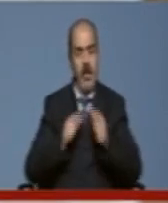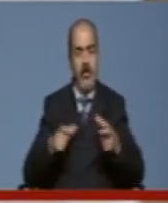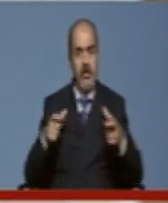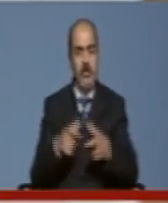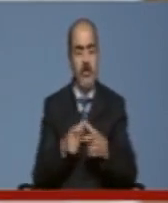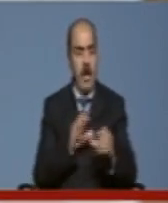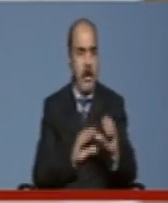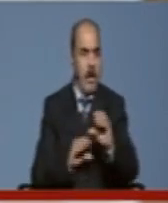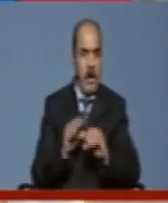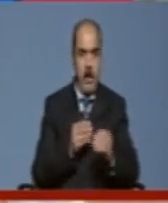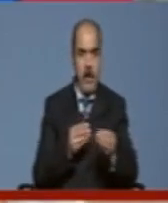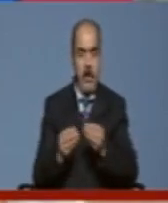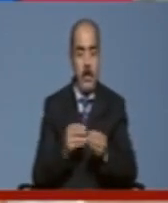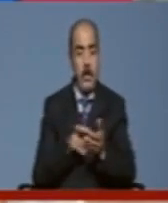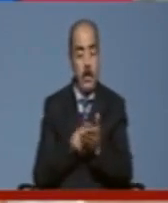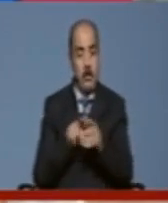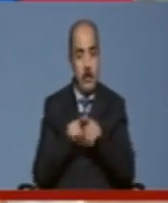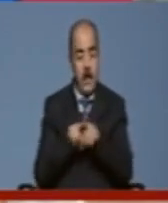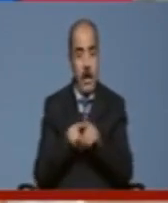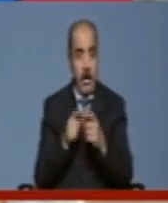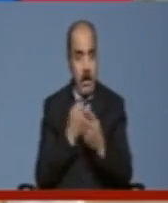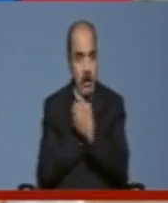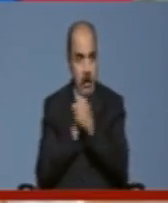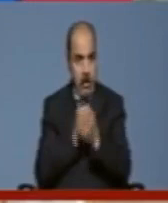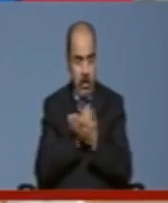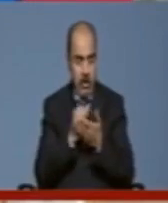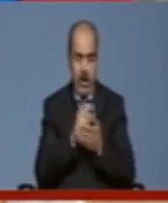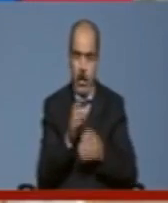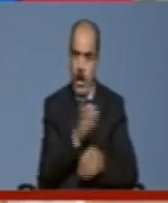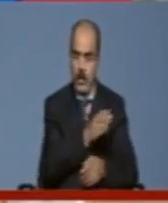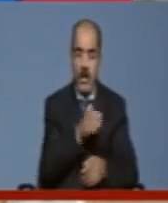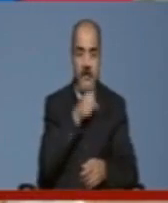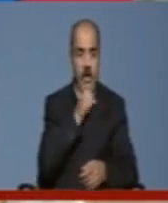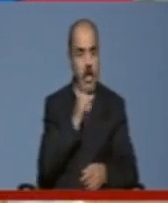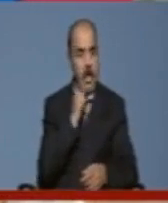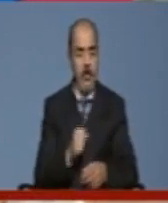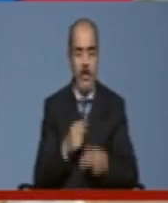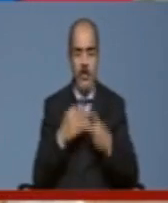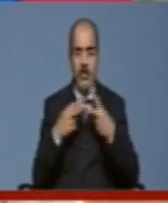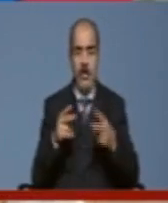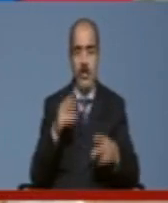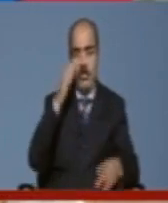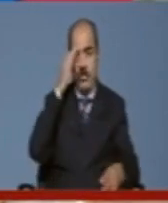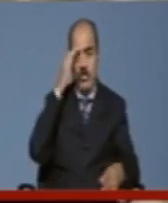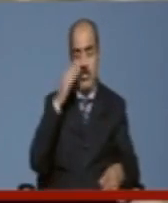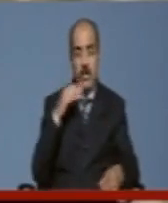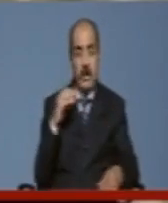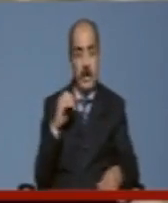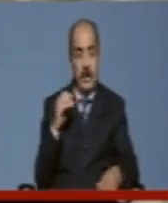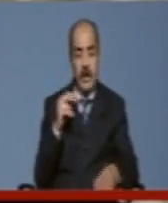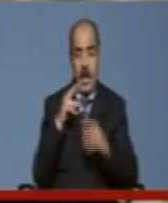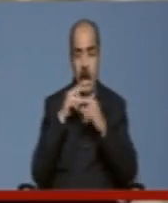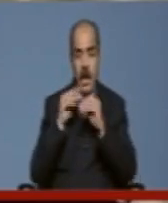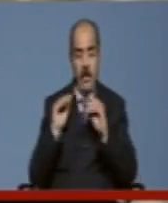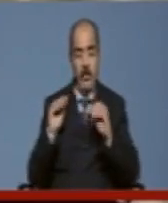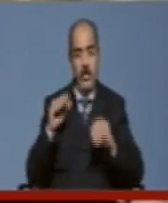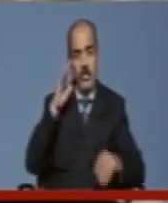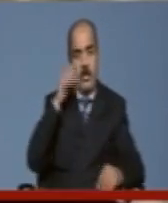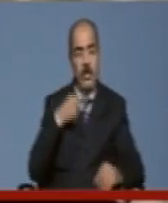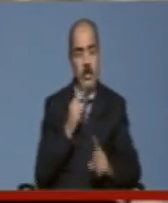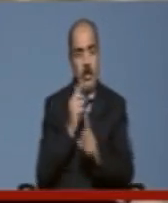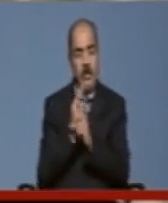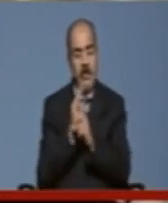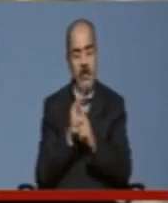في نفس الوقت الذي نكافح فيه الإرهاب، وفرنسا مستعدة. وأشكركم على كلماتكم، وأعتقد أننا نلتقي في هذا